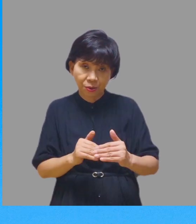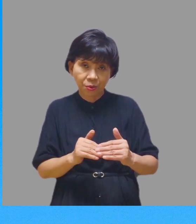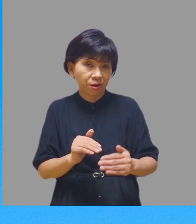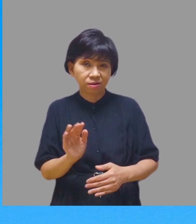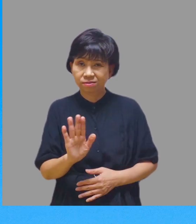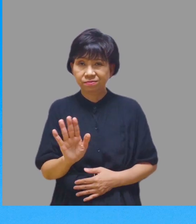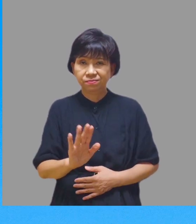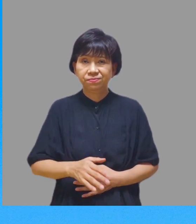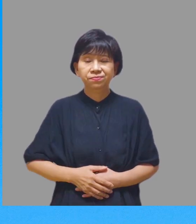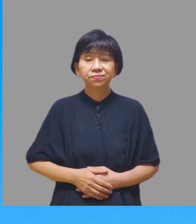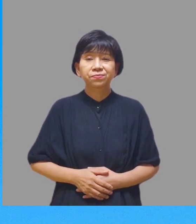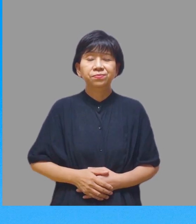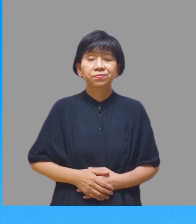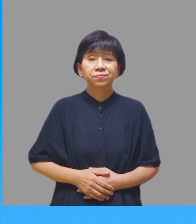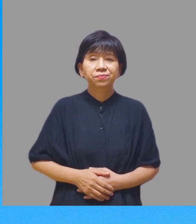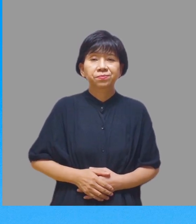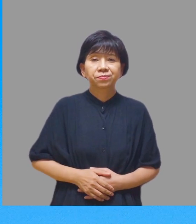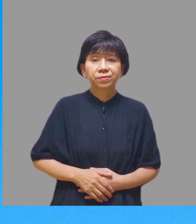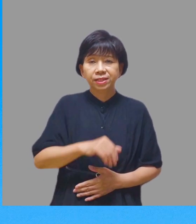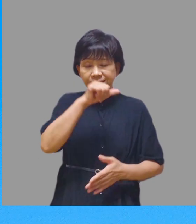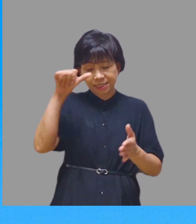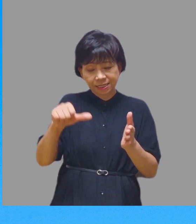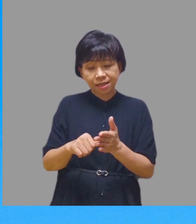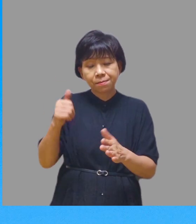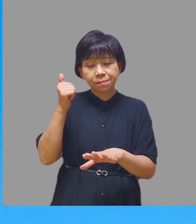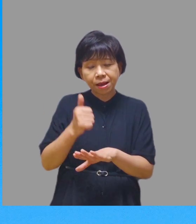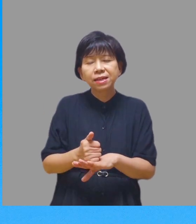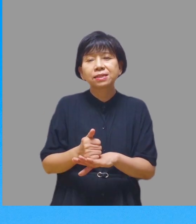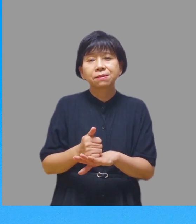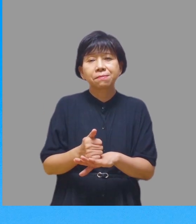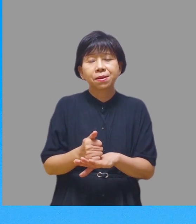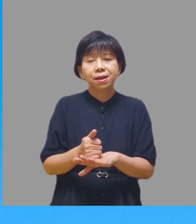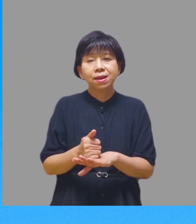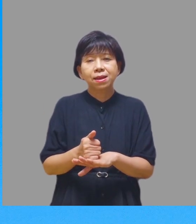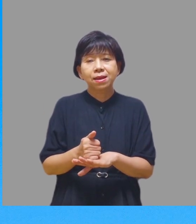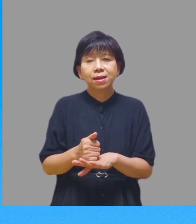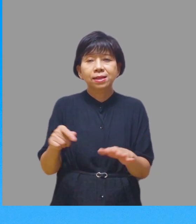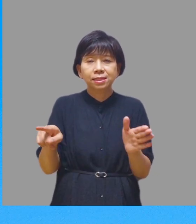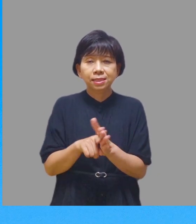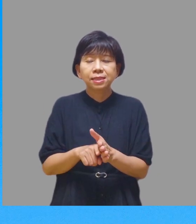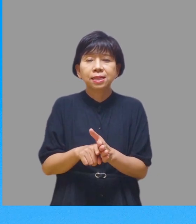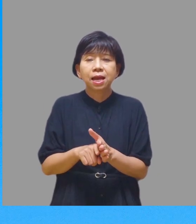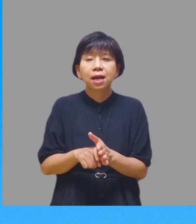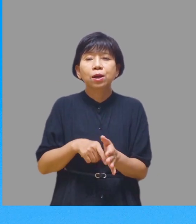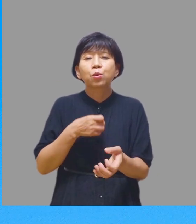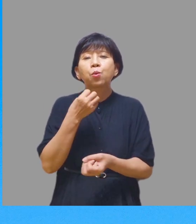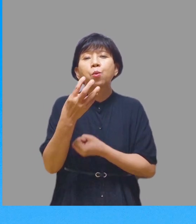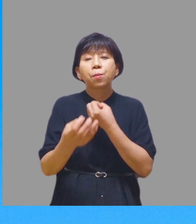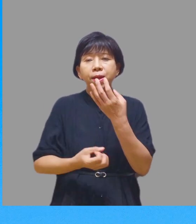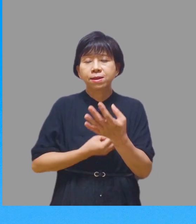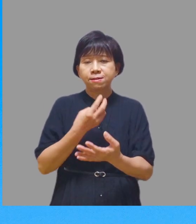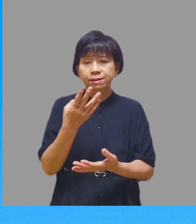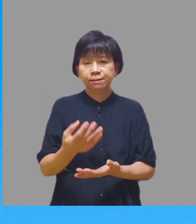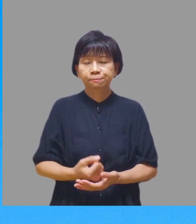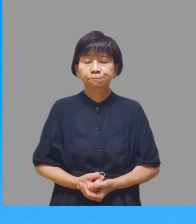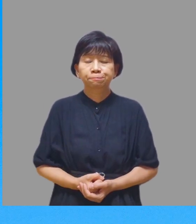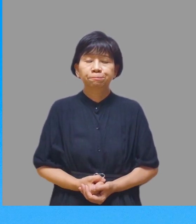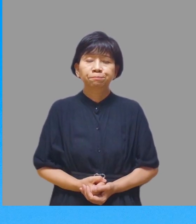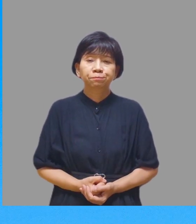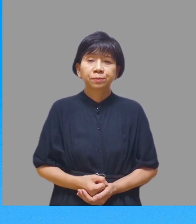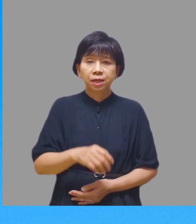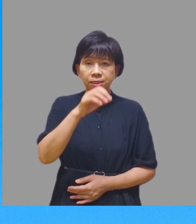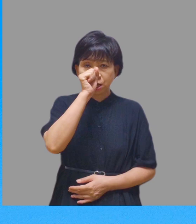아닙니다. 바울이 인생의 끝자락에서 남긴 신앙의 총결산이에요.